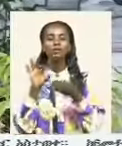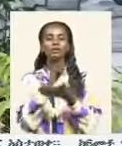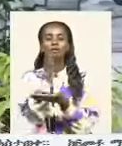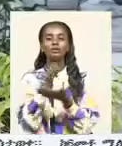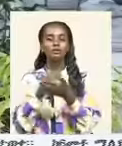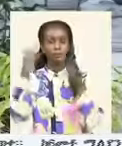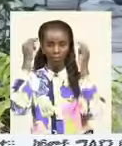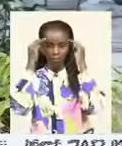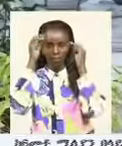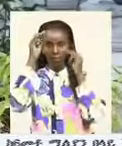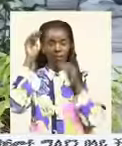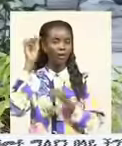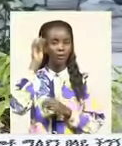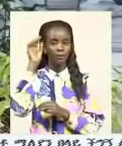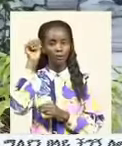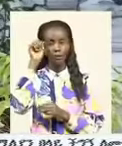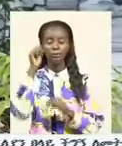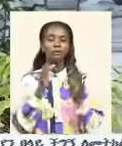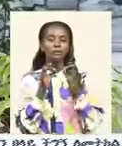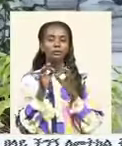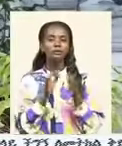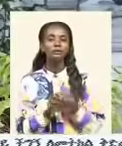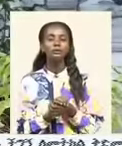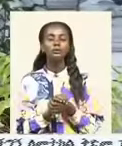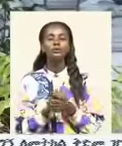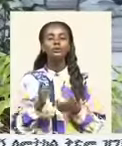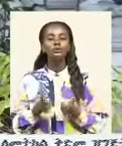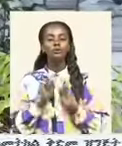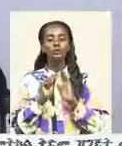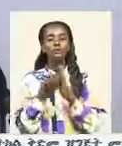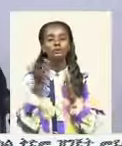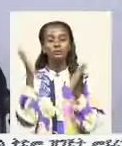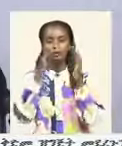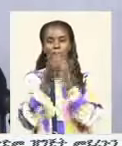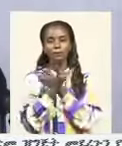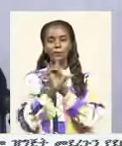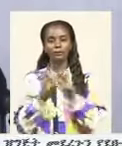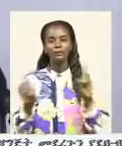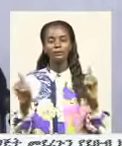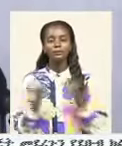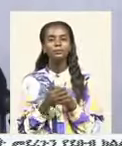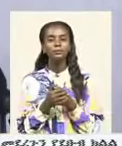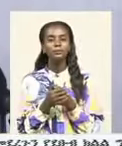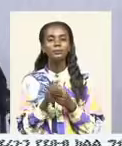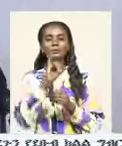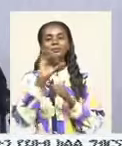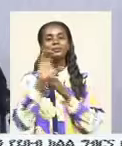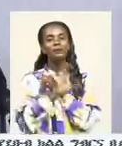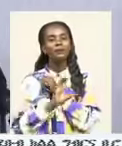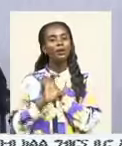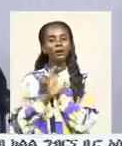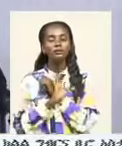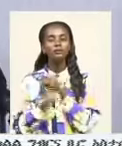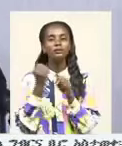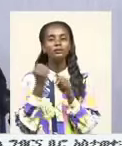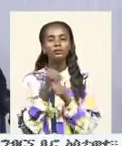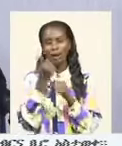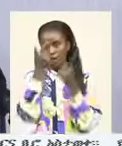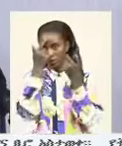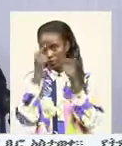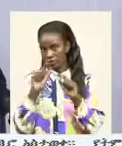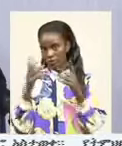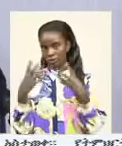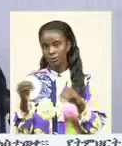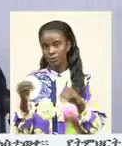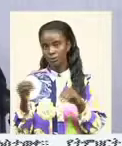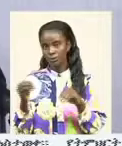ሚኒስትሩ መላኩ አለበል አስገንዝቧል። ኑሮ ውድነት ችግርን ለመፍታት እንደ ሀገር የስራ እድል እጦት